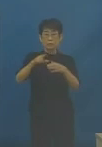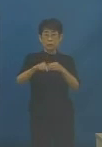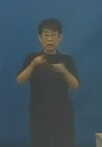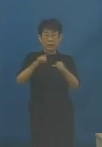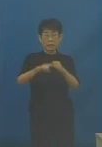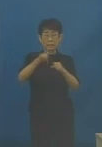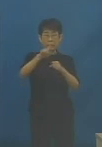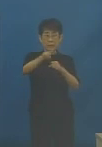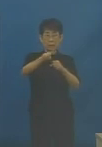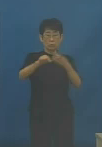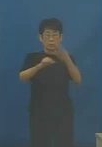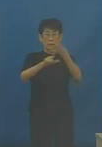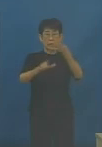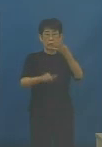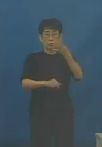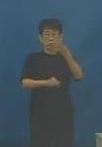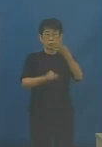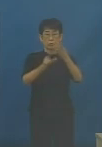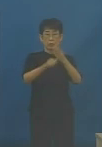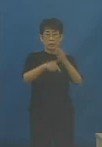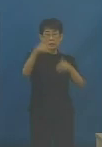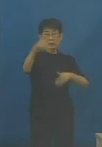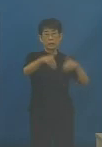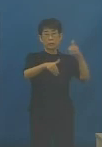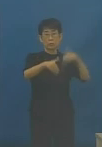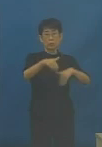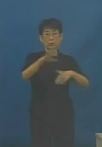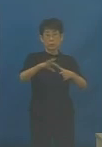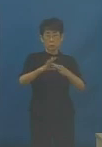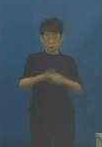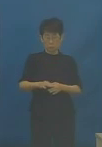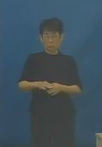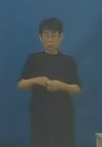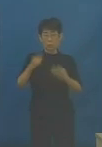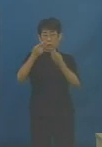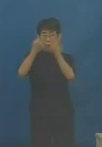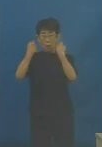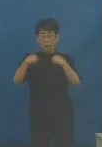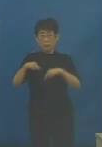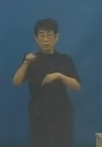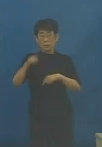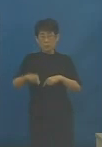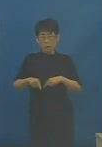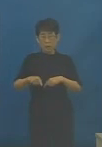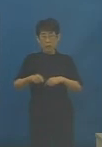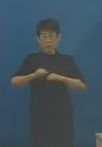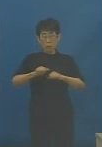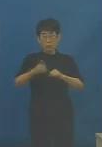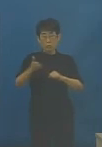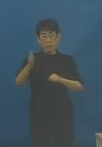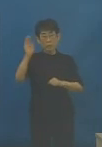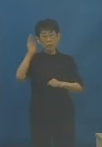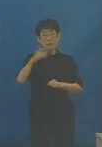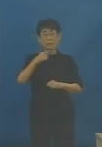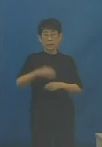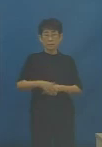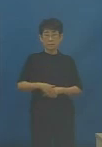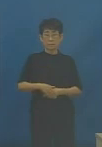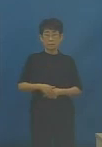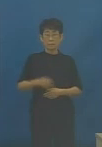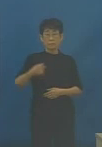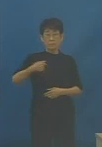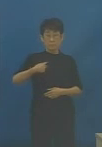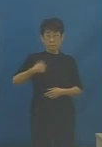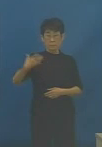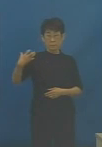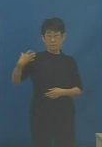4月に選挙を迎えることになります。ご自身の進退について教えていただけますか。 私の任期は県民の皆様